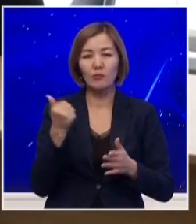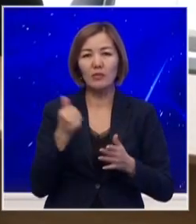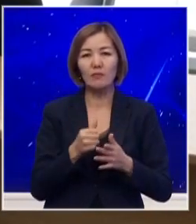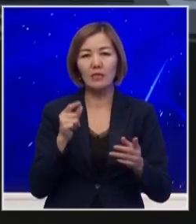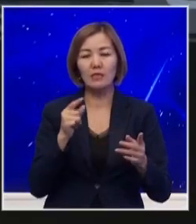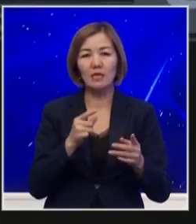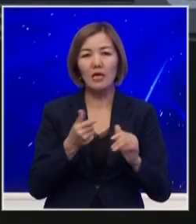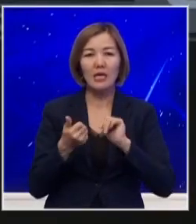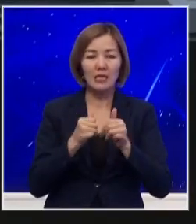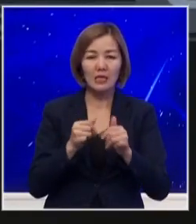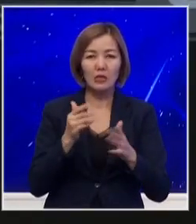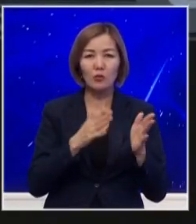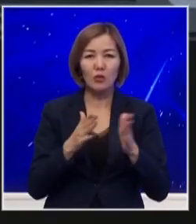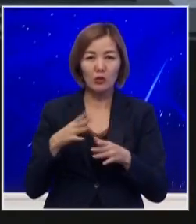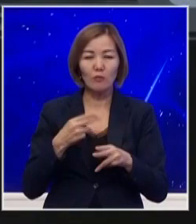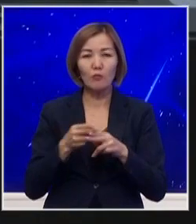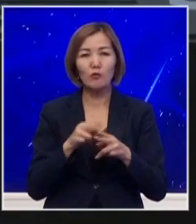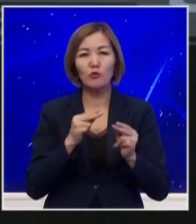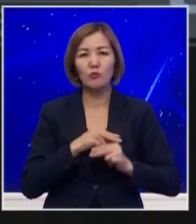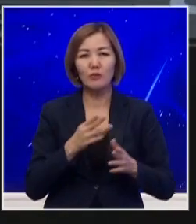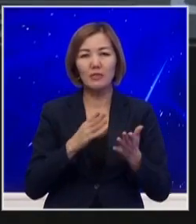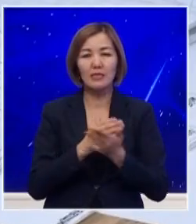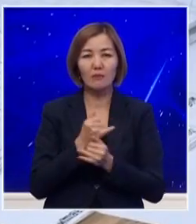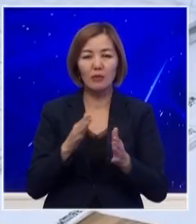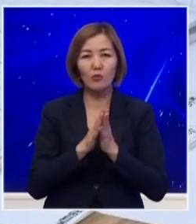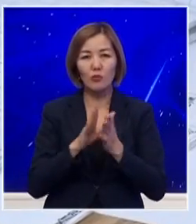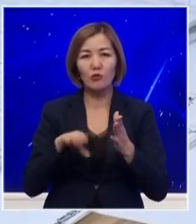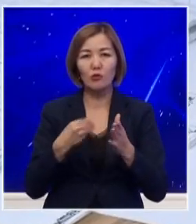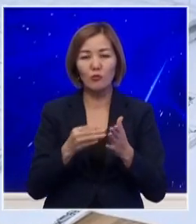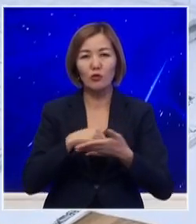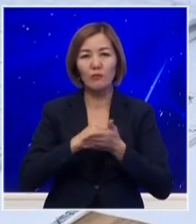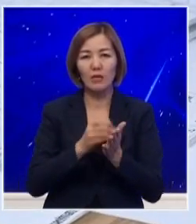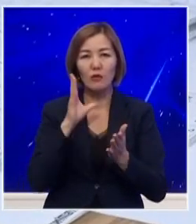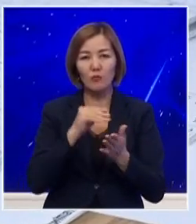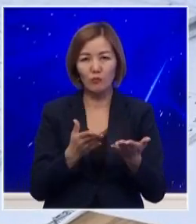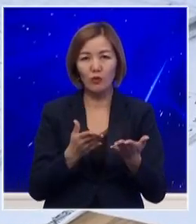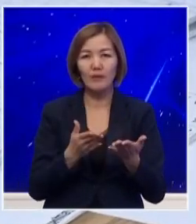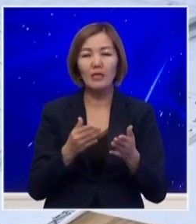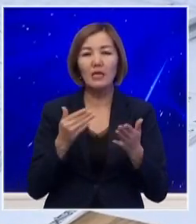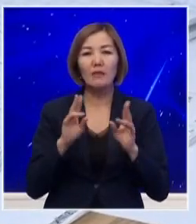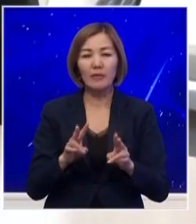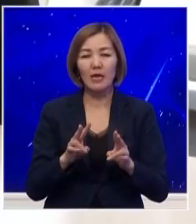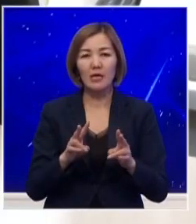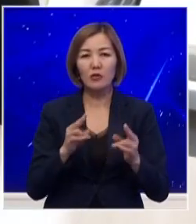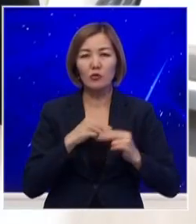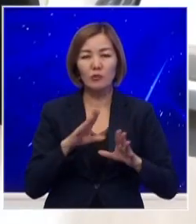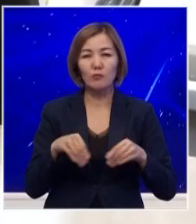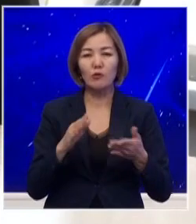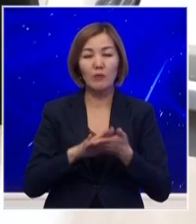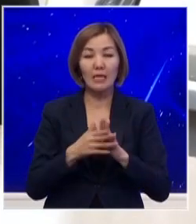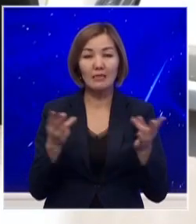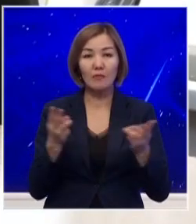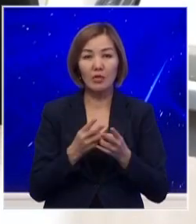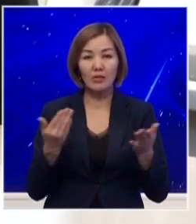аптасының кезектесу режимі. Бұл жұмыс кестесі қызметкердің өтініші бойынша белгіленуі мүмкін, бірақ жұмыс берушінің келісімі қажет.